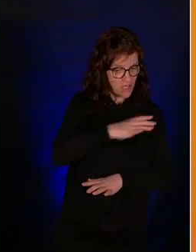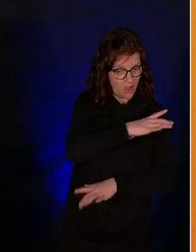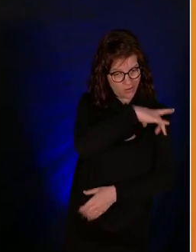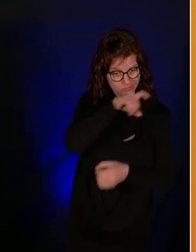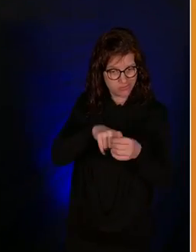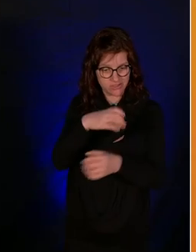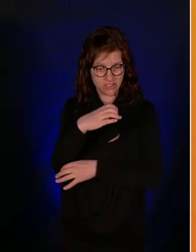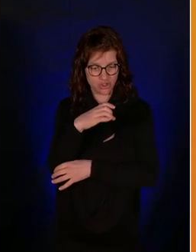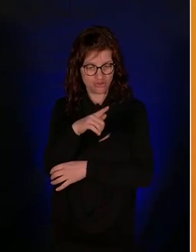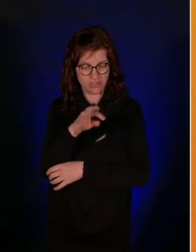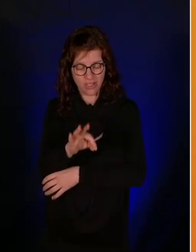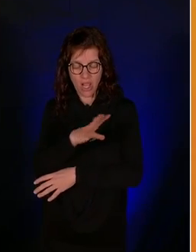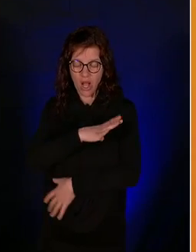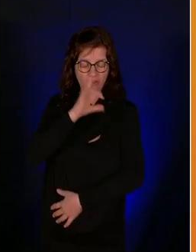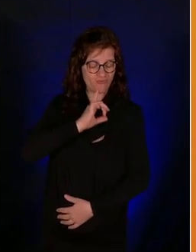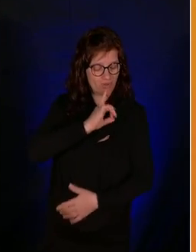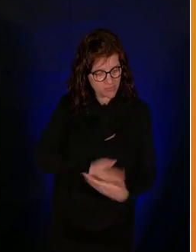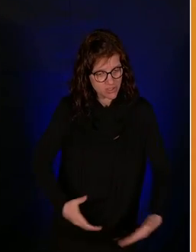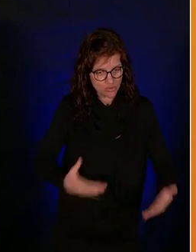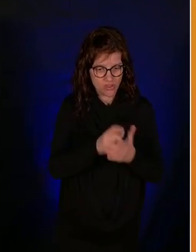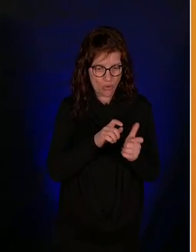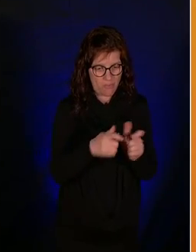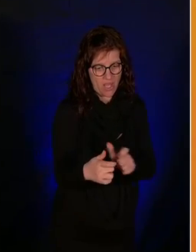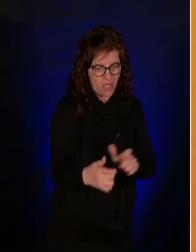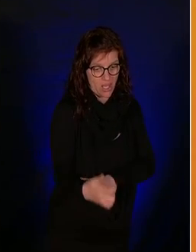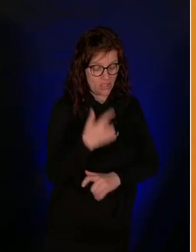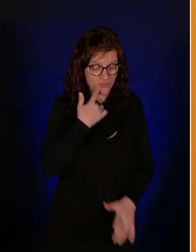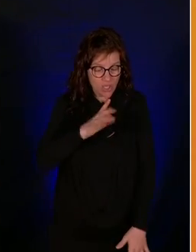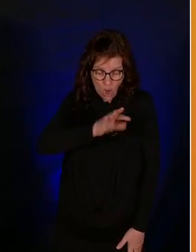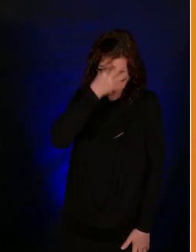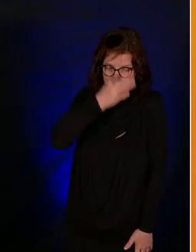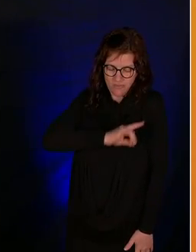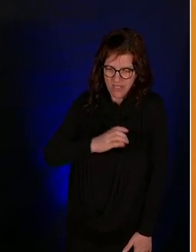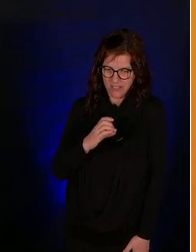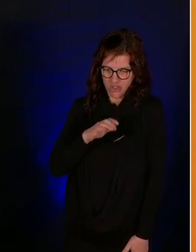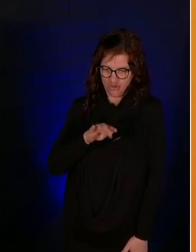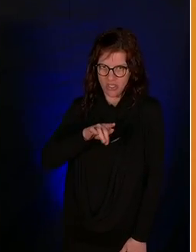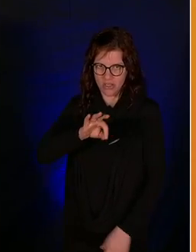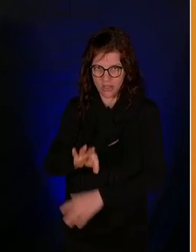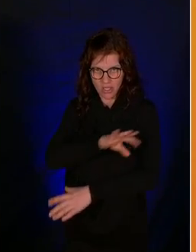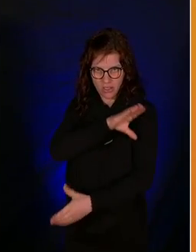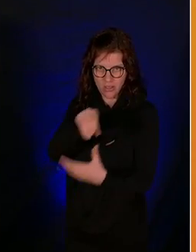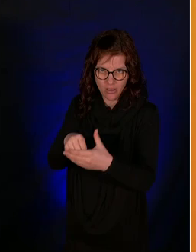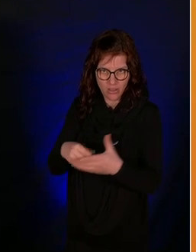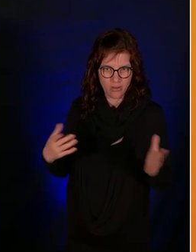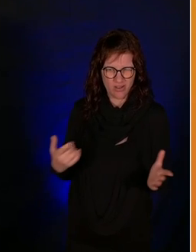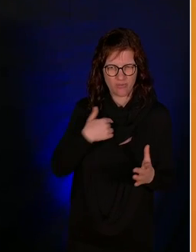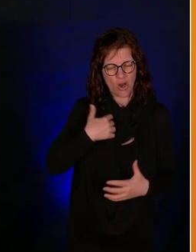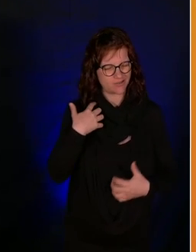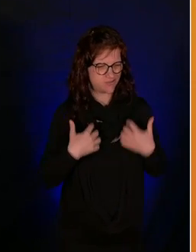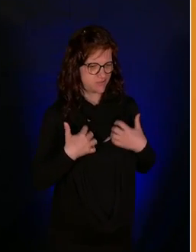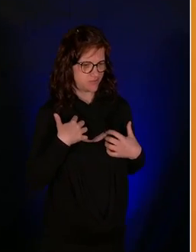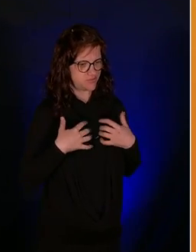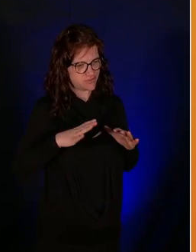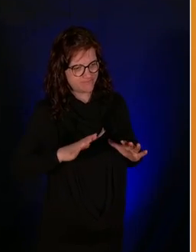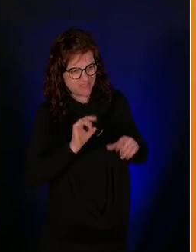dans des situations précaires qui n'osaient pas être CGT. Moi, j'ai longtemps hésité à aller sur les ronds-points des gilets jaunes parce